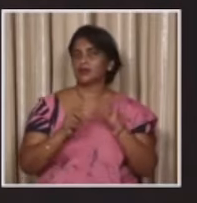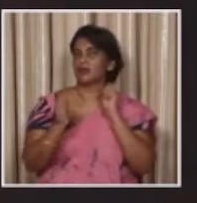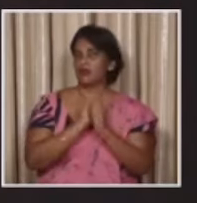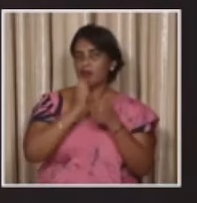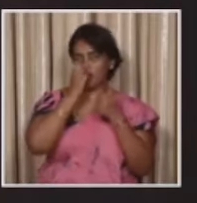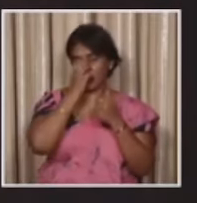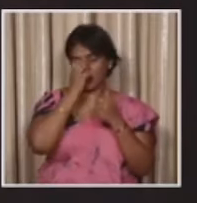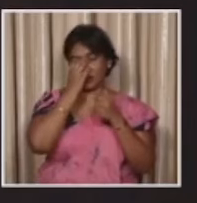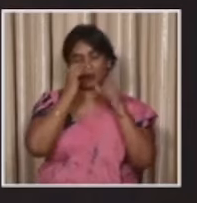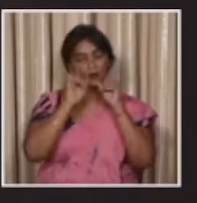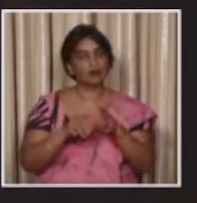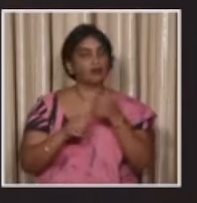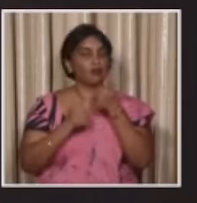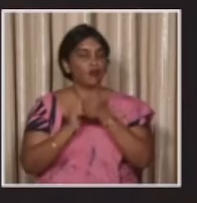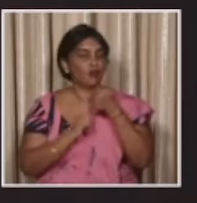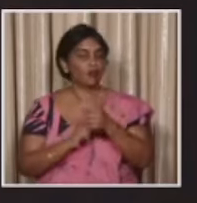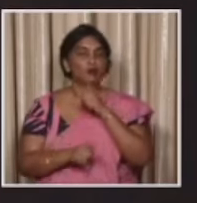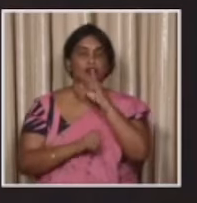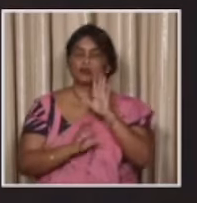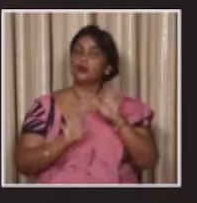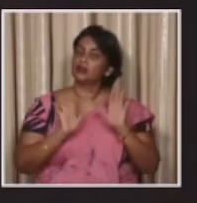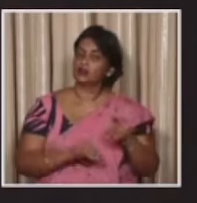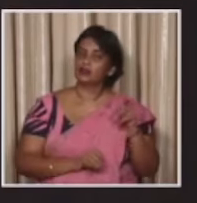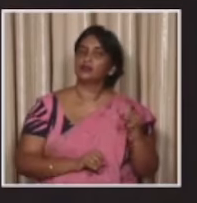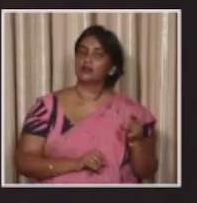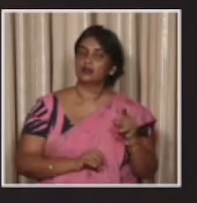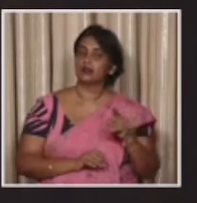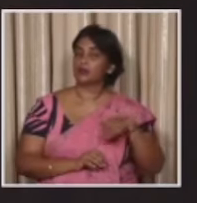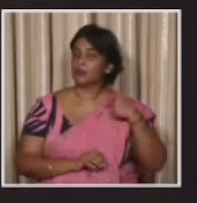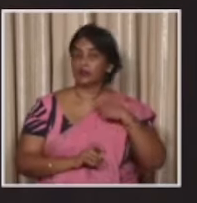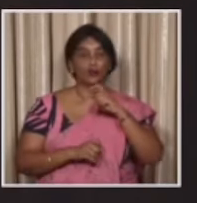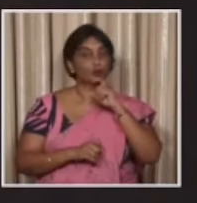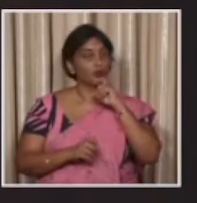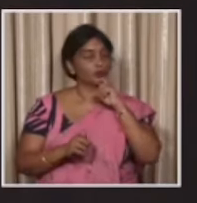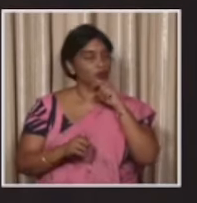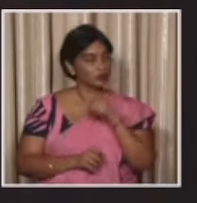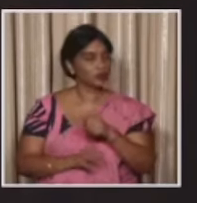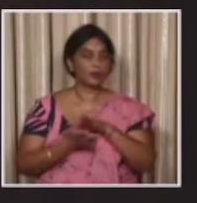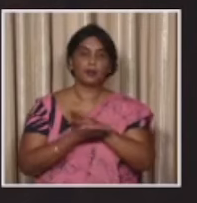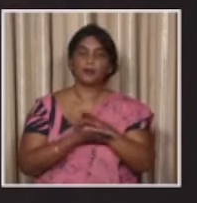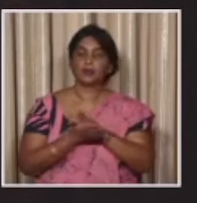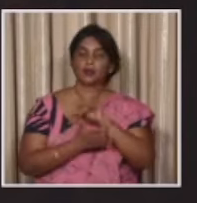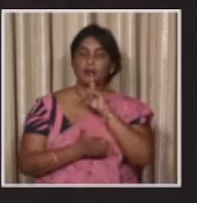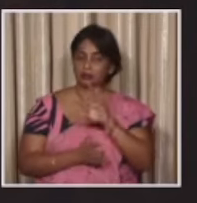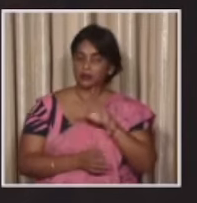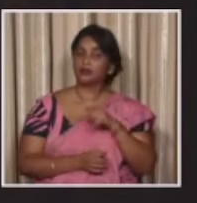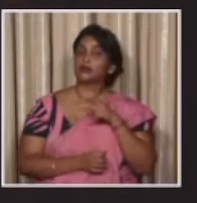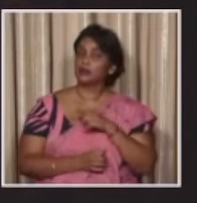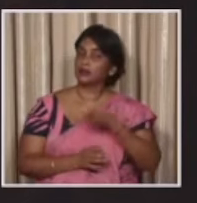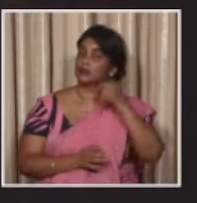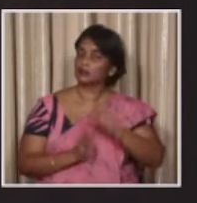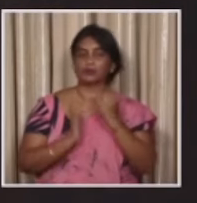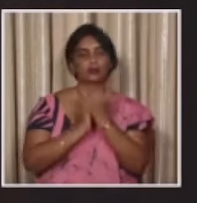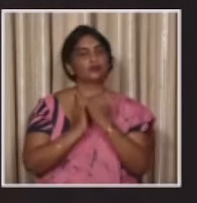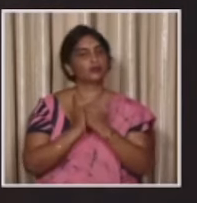නම් හොඳයි මේ වගේ දේවල් වුණා නම් හොඳයි කියලා කියනවා. නමුත් ශ්‍රේෂ්ඨාධිකරණය පැහැදිලිව දීලා තියෙන ඒ